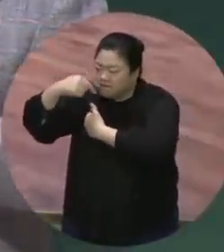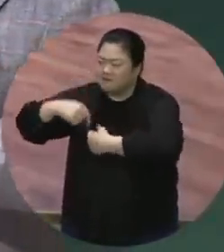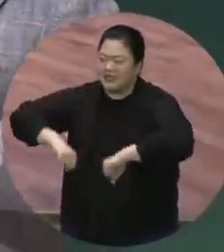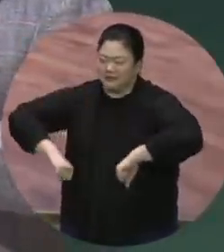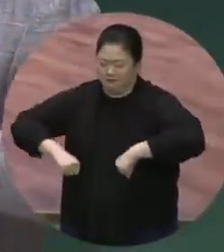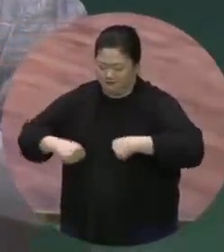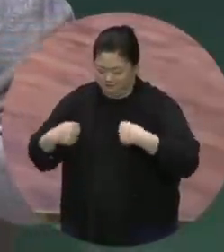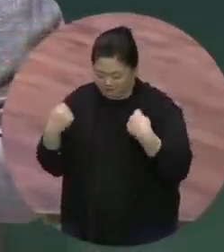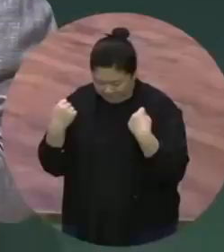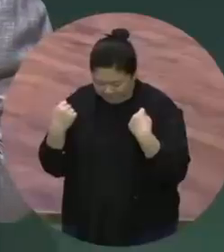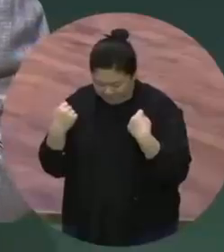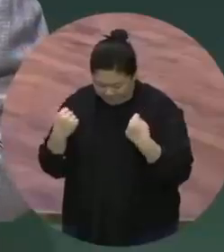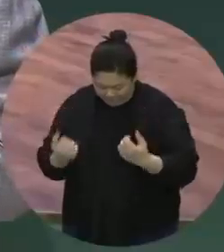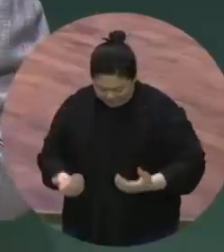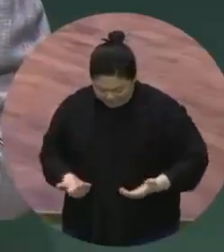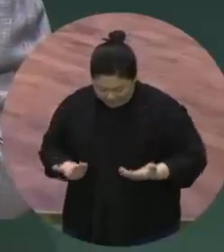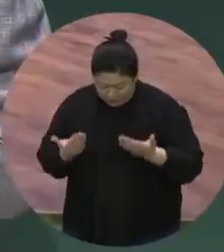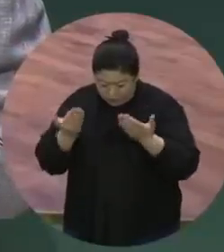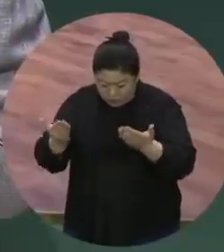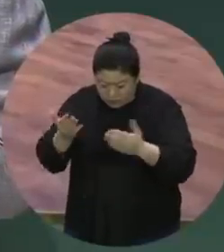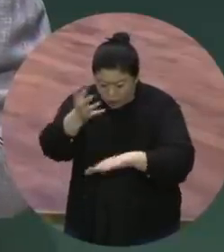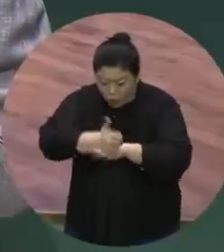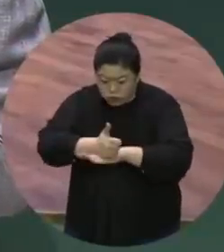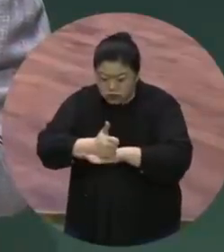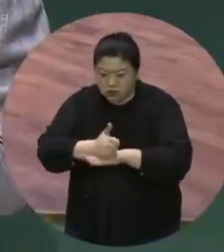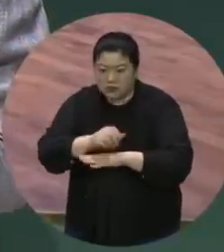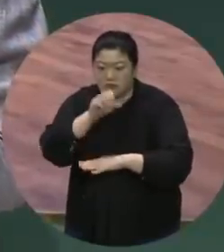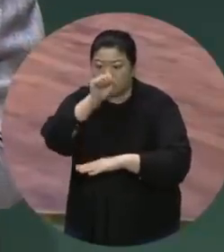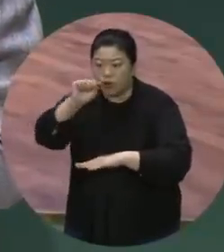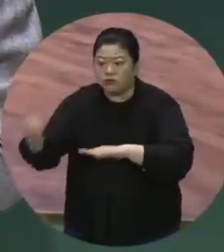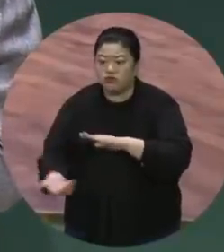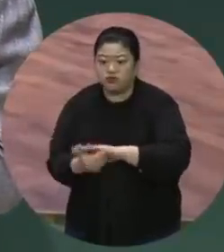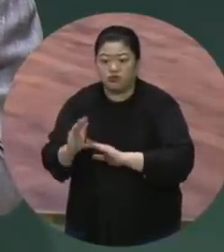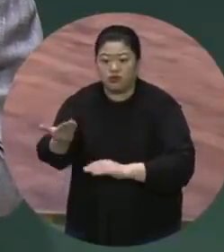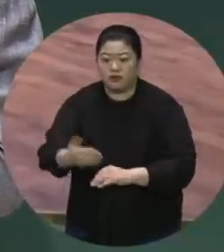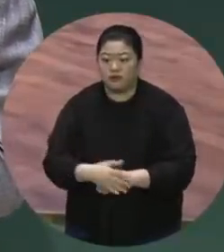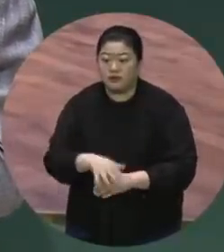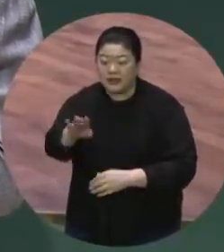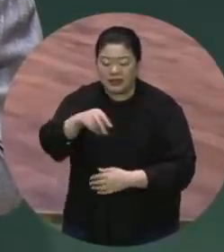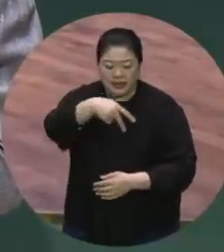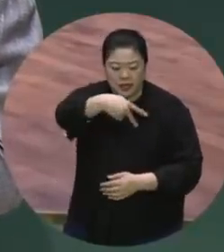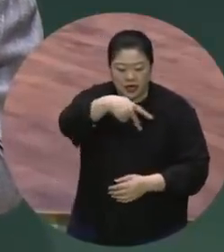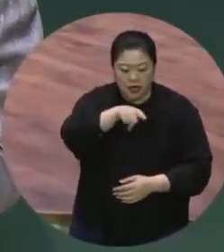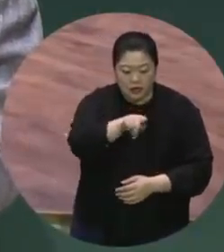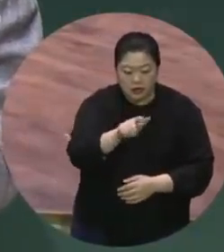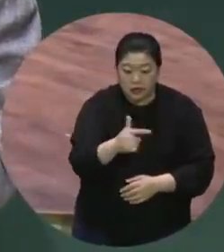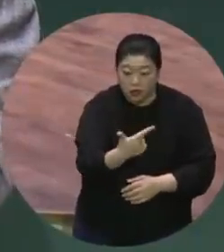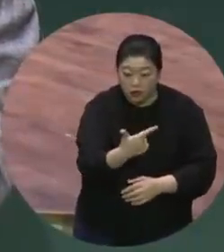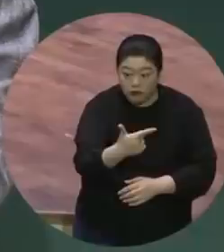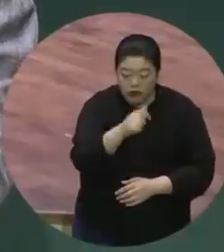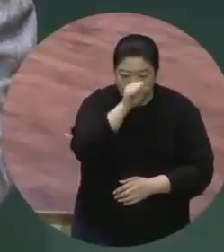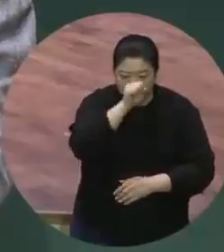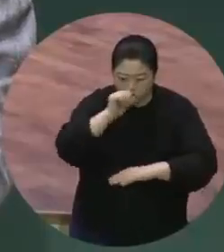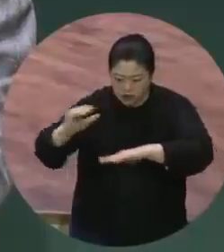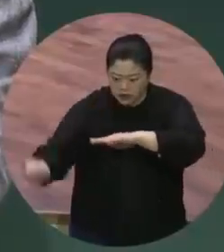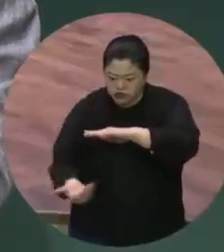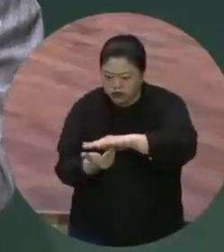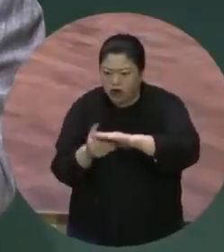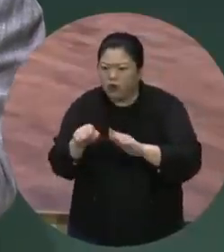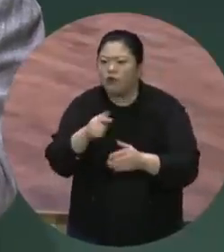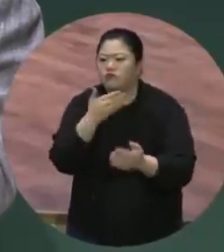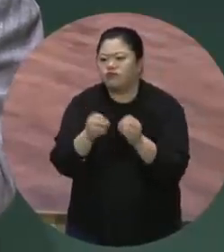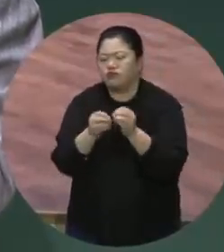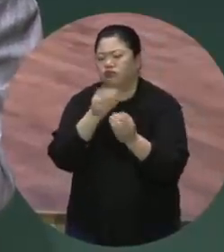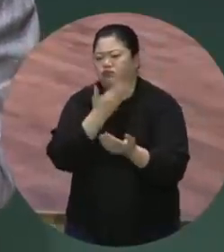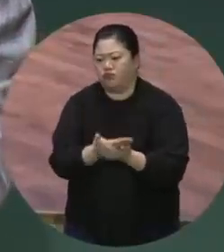만드느냐? 선을 이루느니라. 이게 참 선을 이룬단 말이 중요한 말이에요. 이것은요 모든 것이